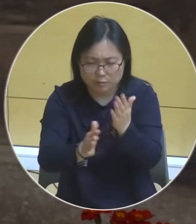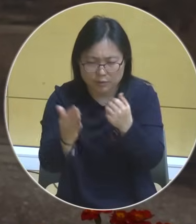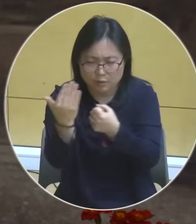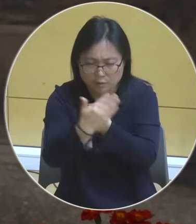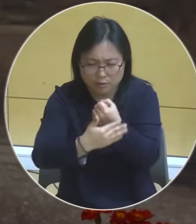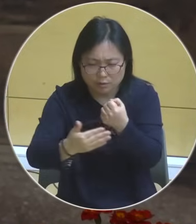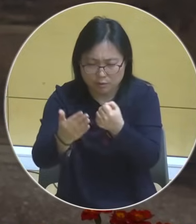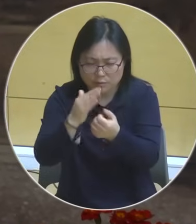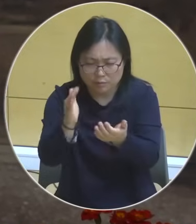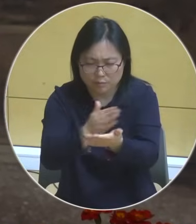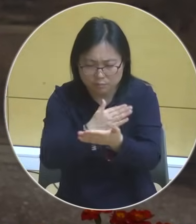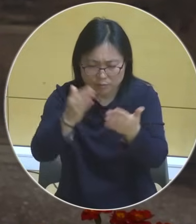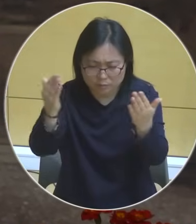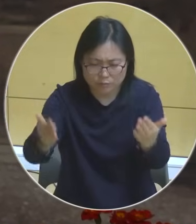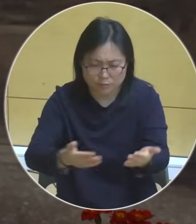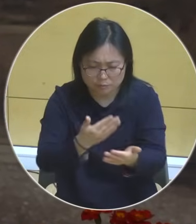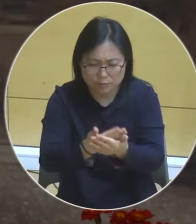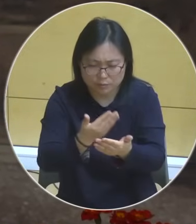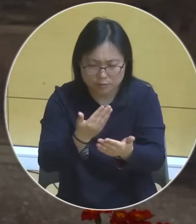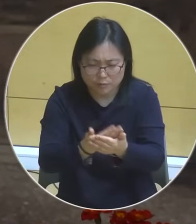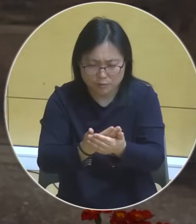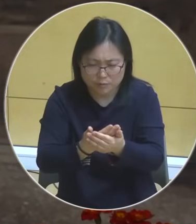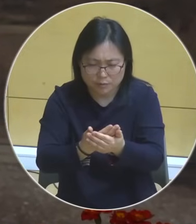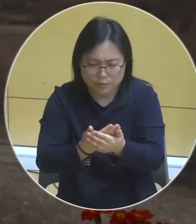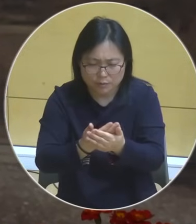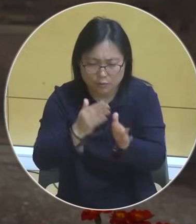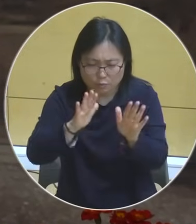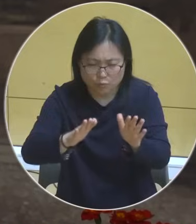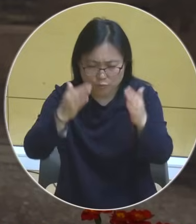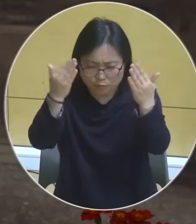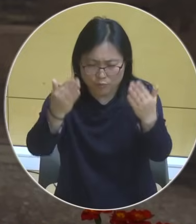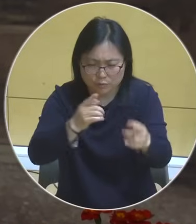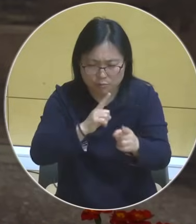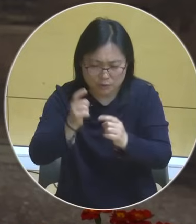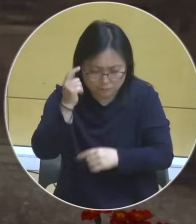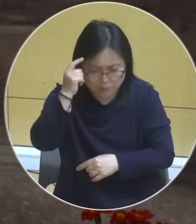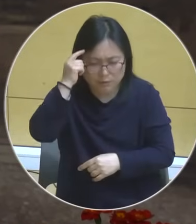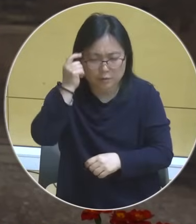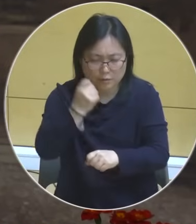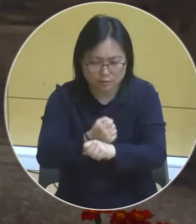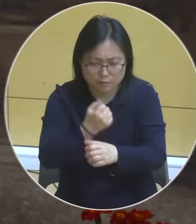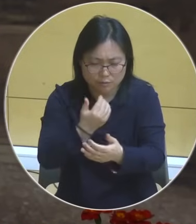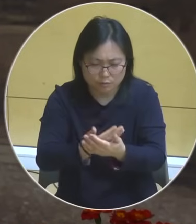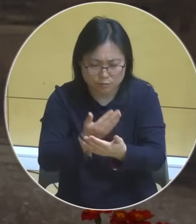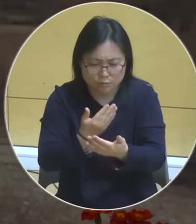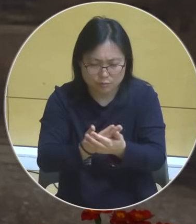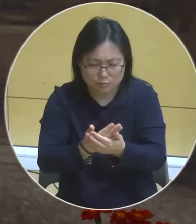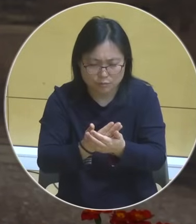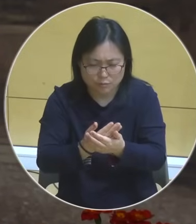주옵소서. 은혜의 하나님 아버지, 오늘 주신 말씀을 깨닫게 하여 주옵소서.